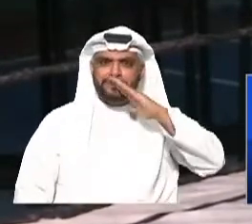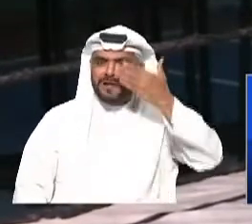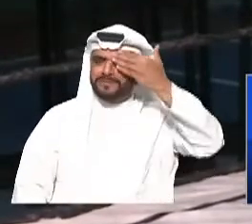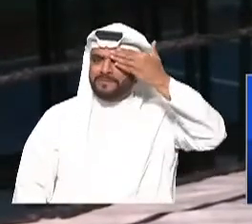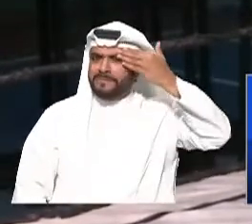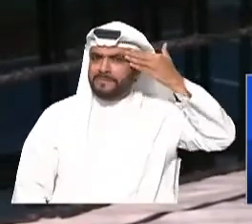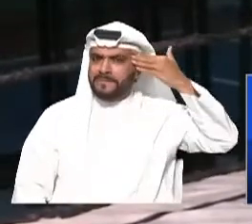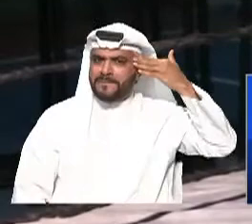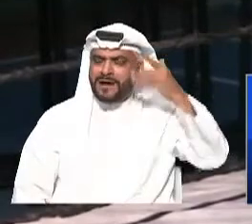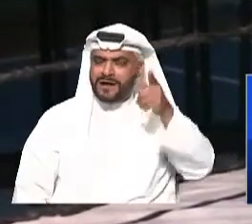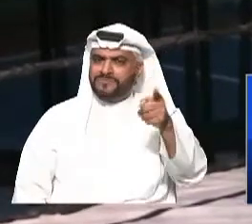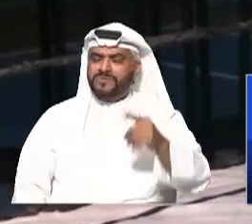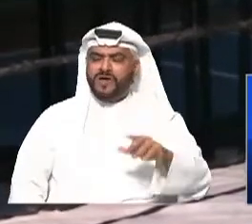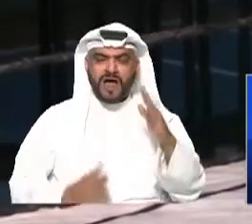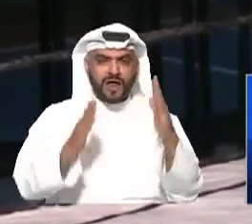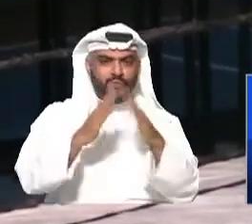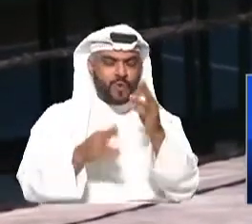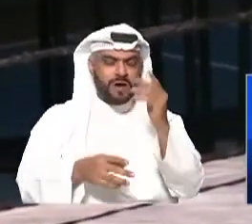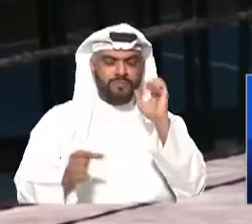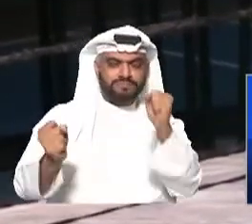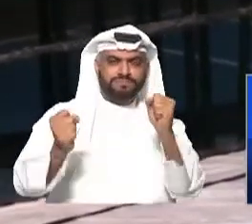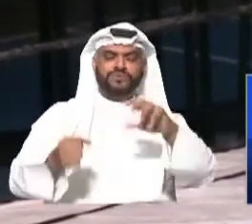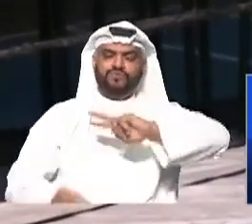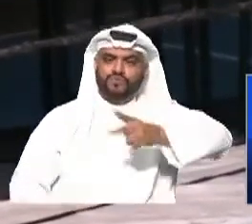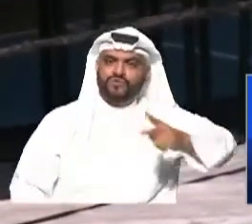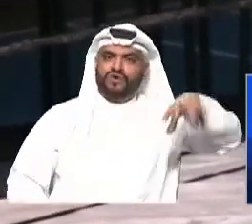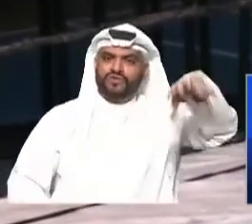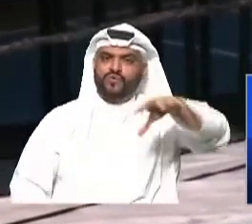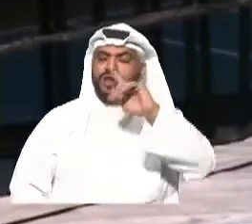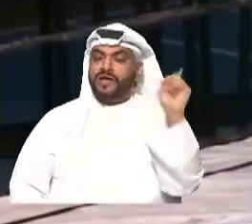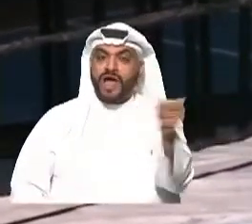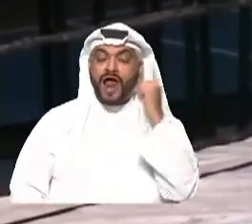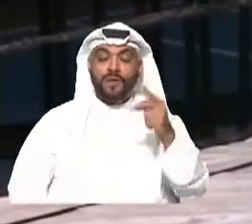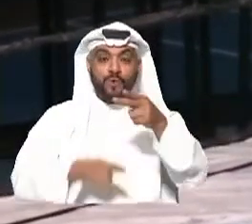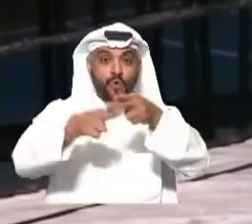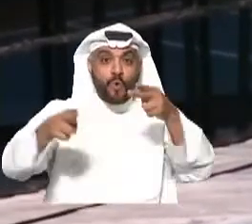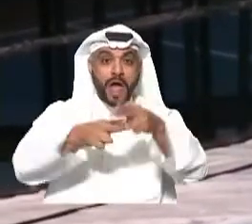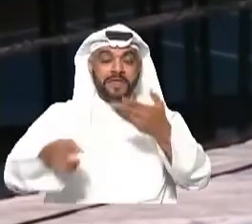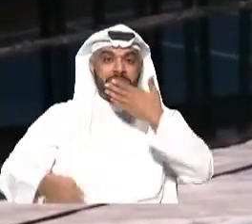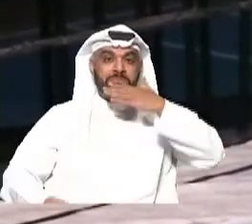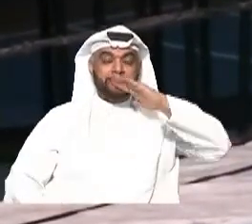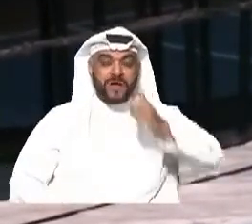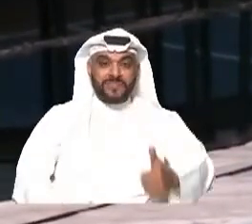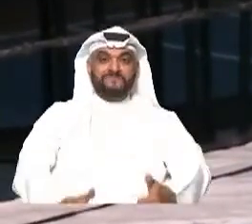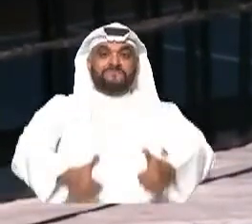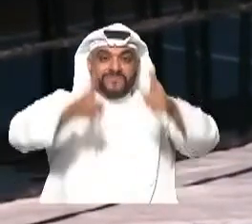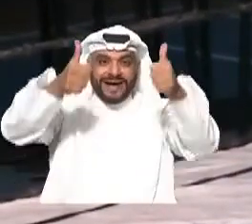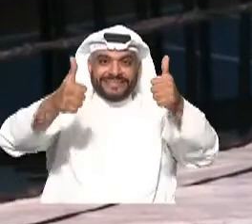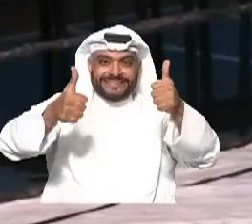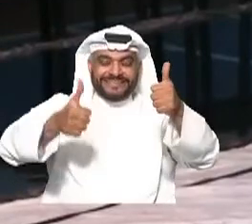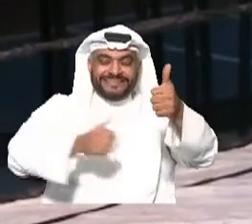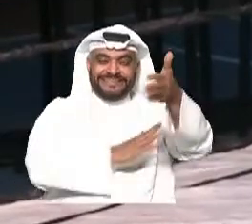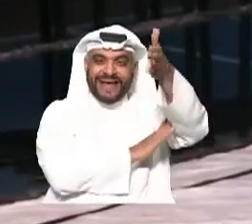محطوطين تحت ضغط، خصوصا ان هم بيلعبوا في بلدهم الثاني، فعايزين يرجعوا منصورين